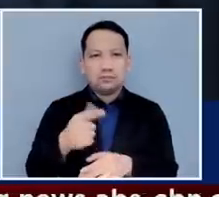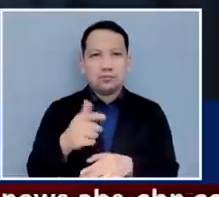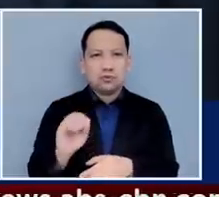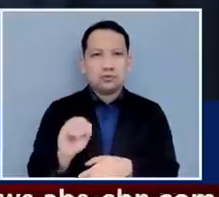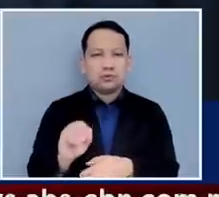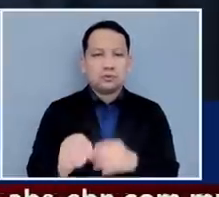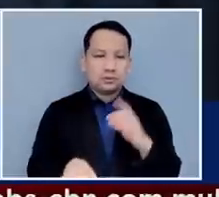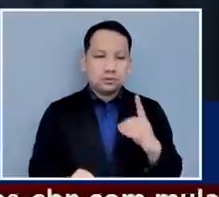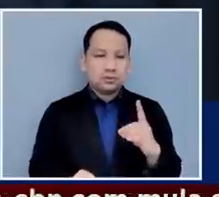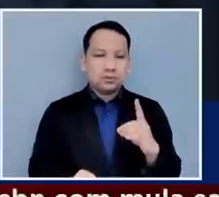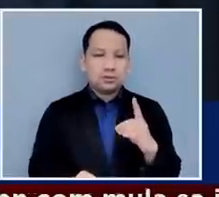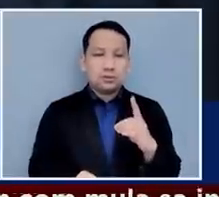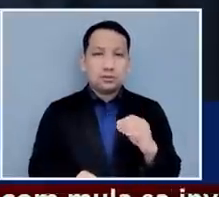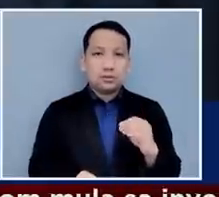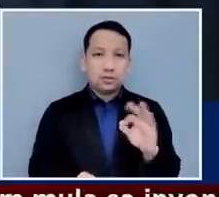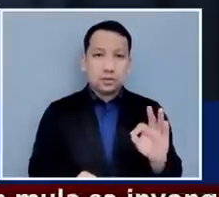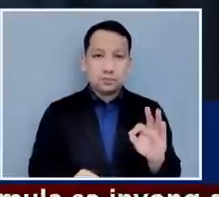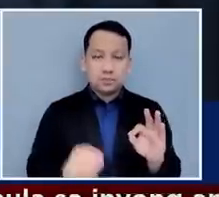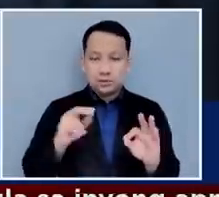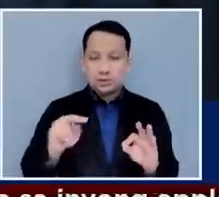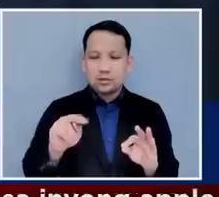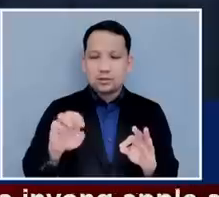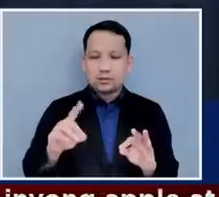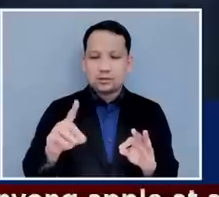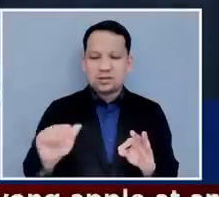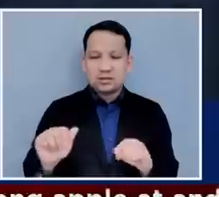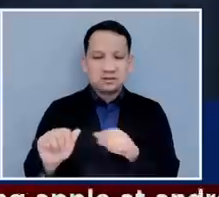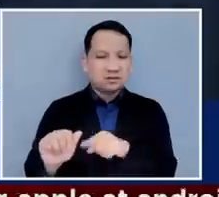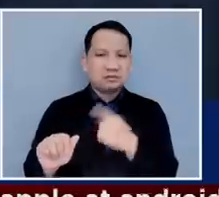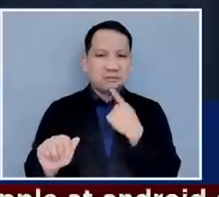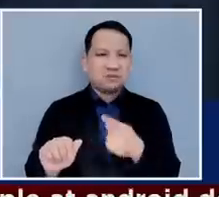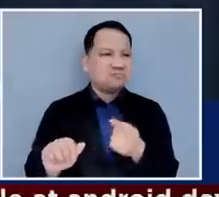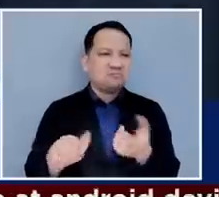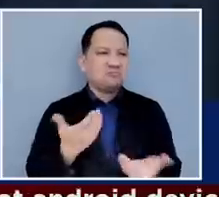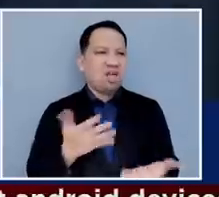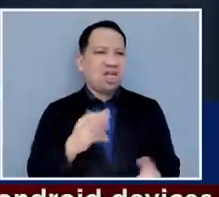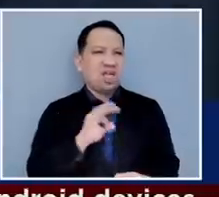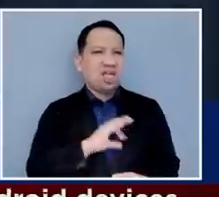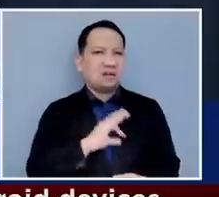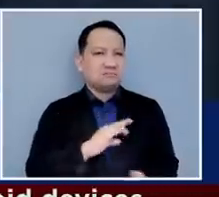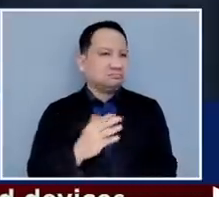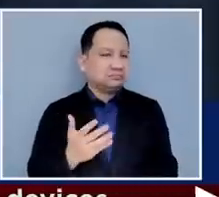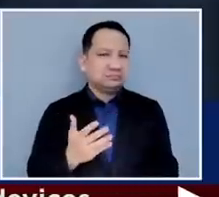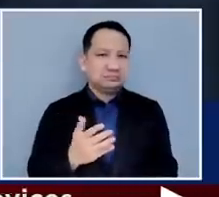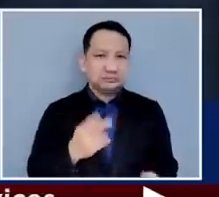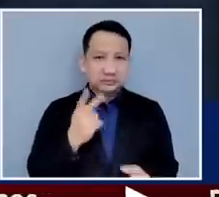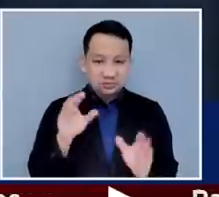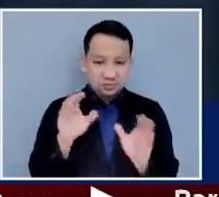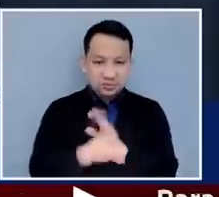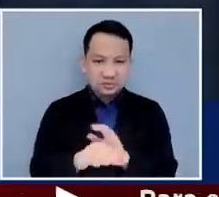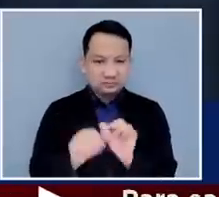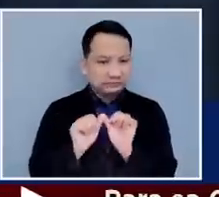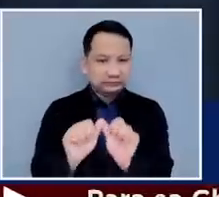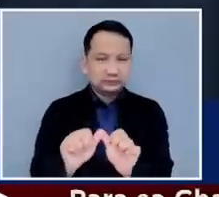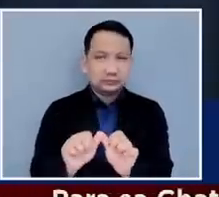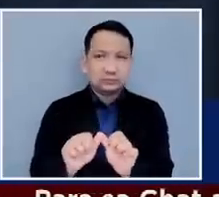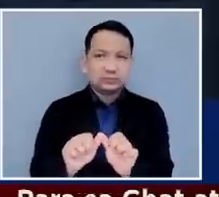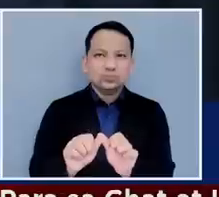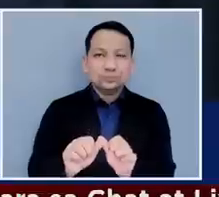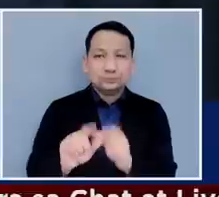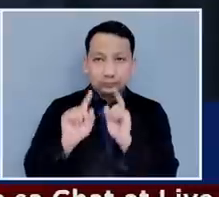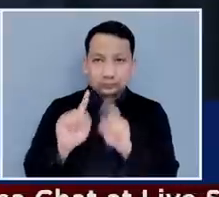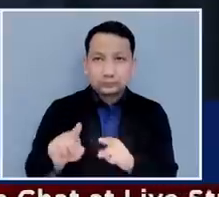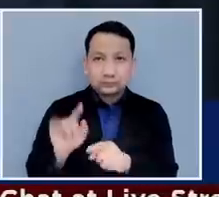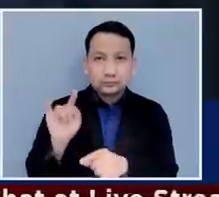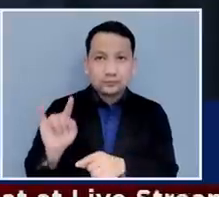NEDA already said, wala tayong pakinabang dyan. At pangatlo, yung crime hindi tumitigil. Hindi lang nare-report yung iba sa media.